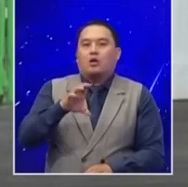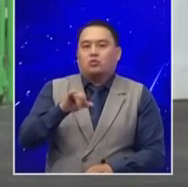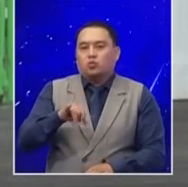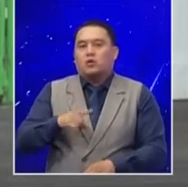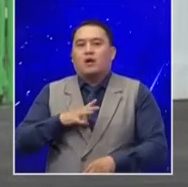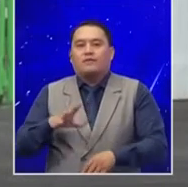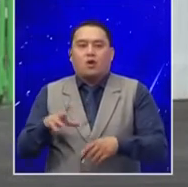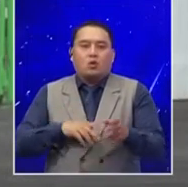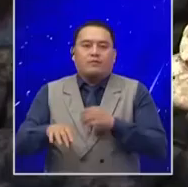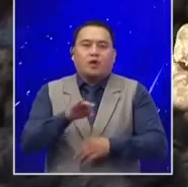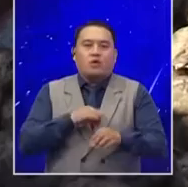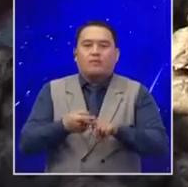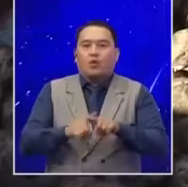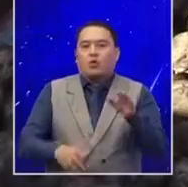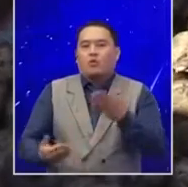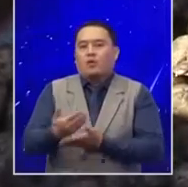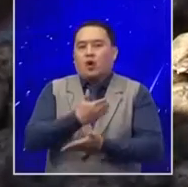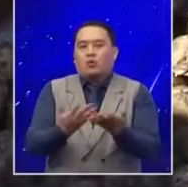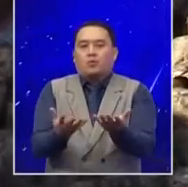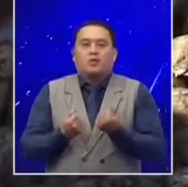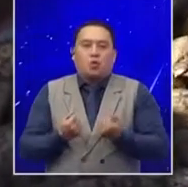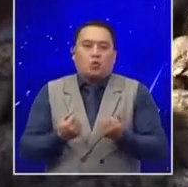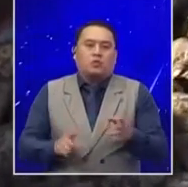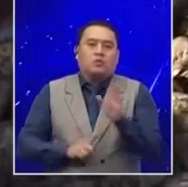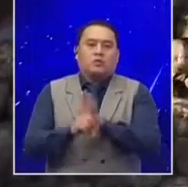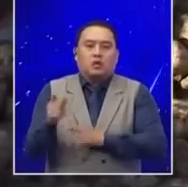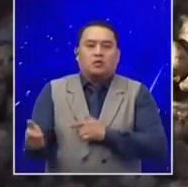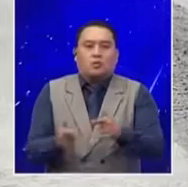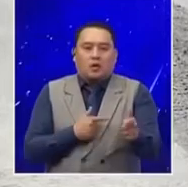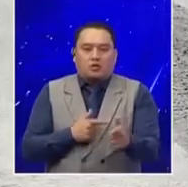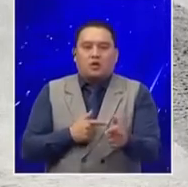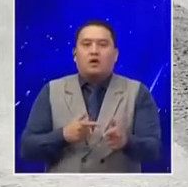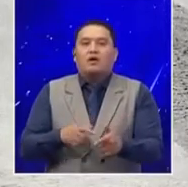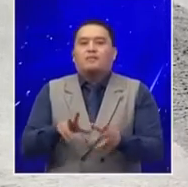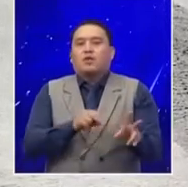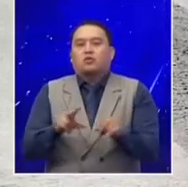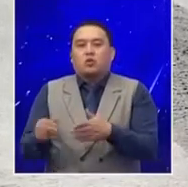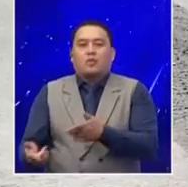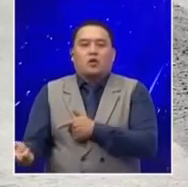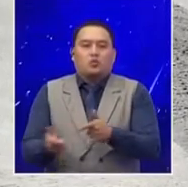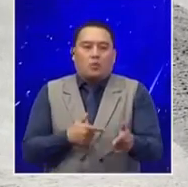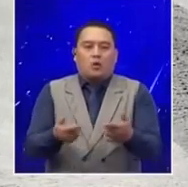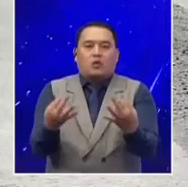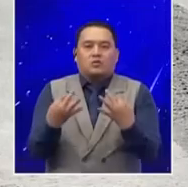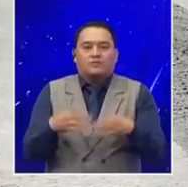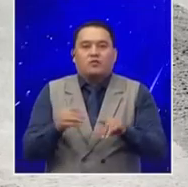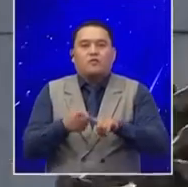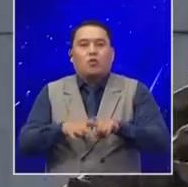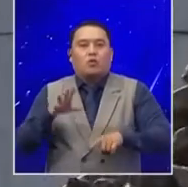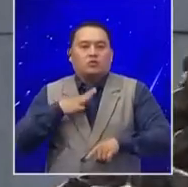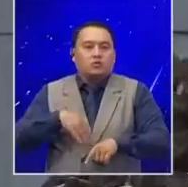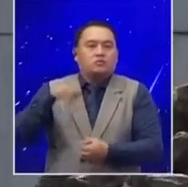и Аксусского районов начали прием сладкого корнеплода. Заблаговременная подготовка позволила досрочно